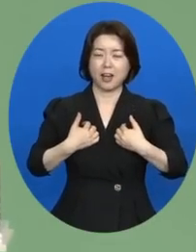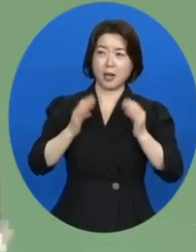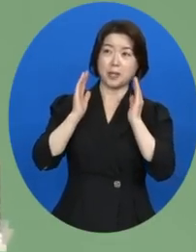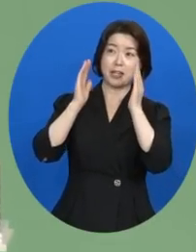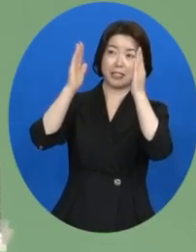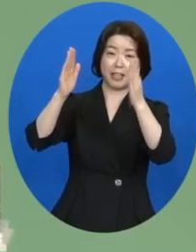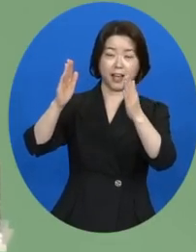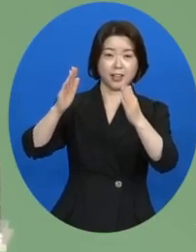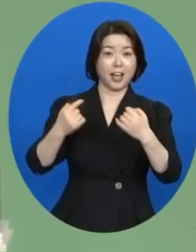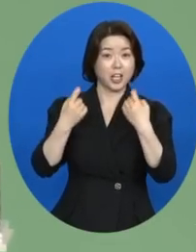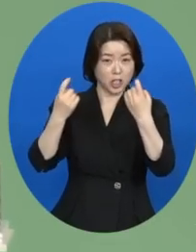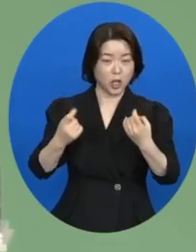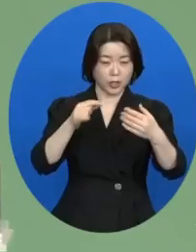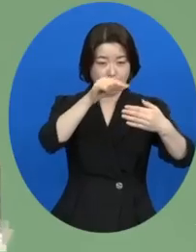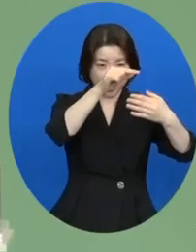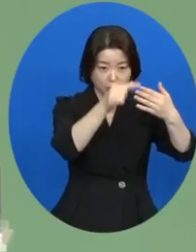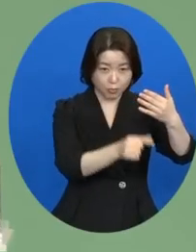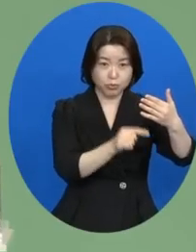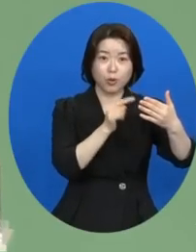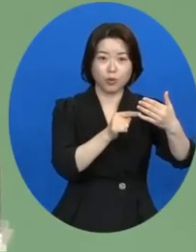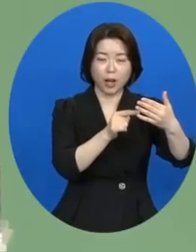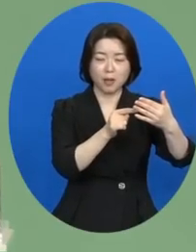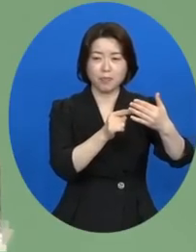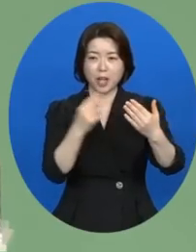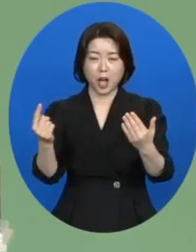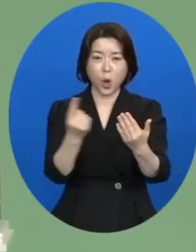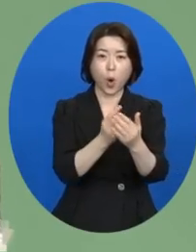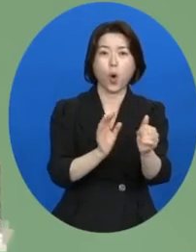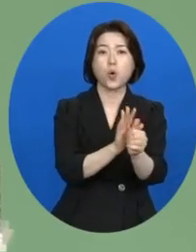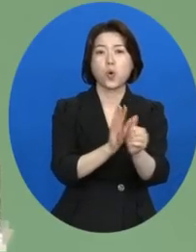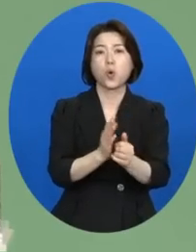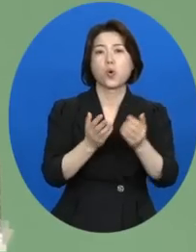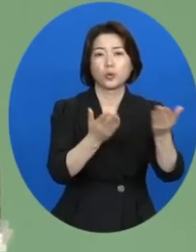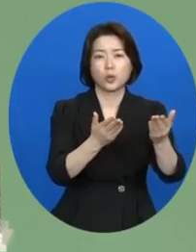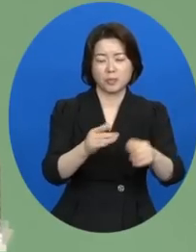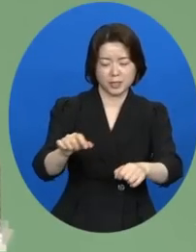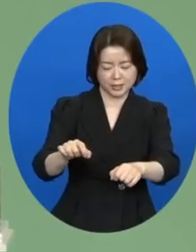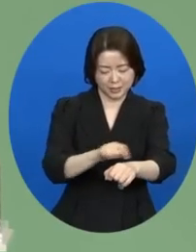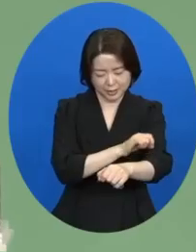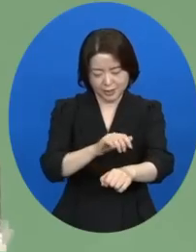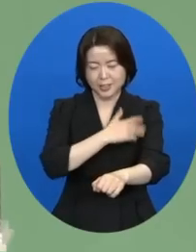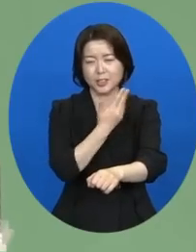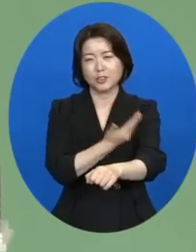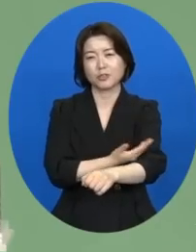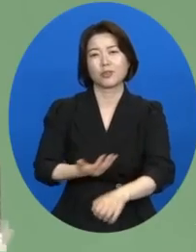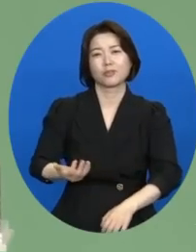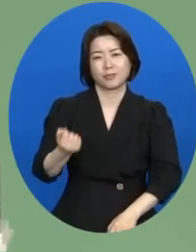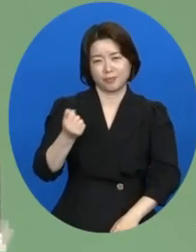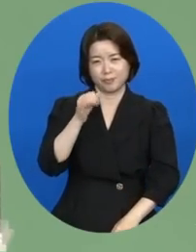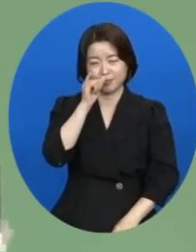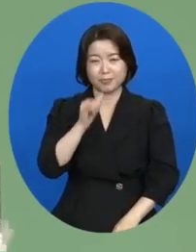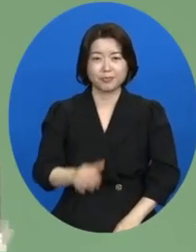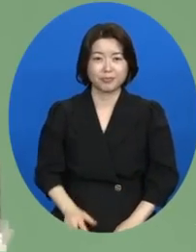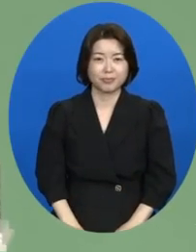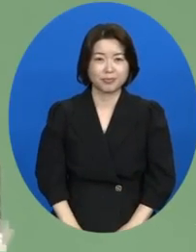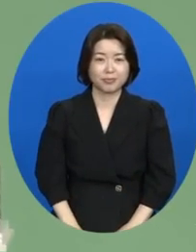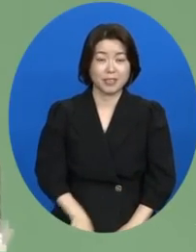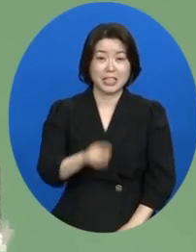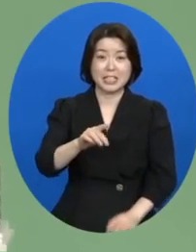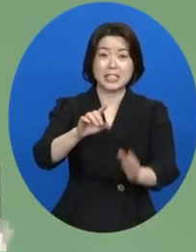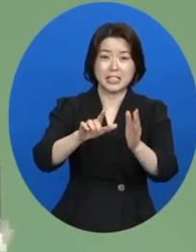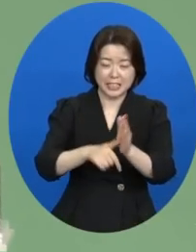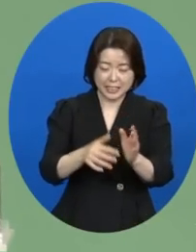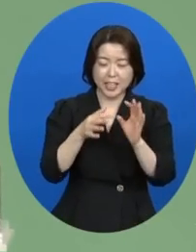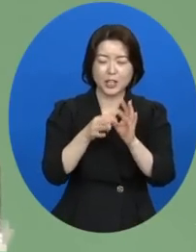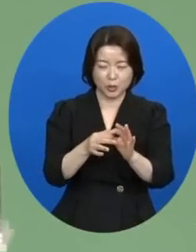향한 여정이라는 프로그램에 동역하는 큰 특권을 누리고 있습니다. 이 시간을